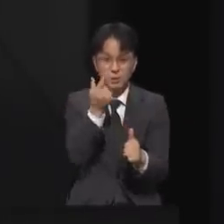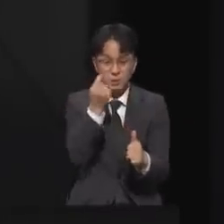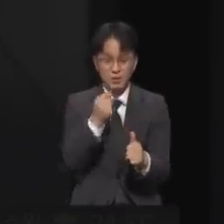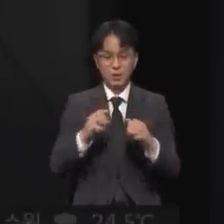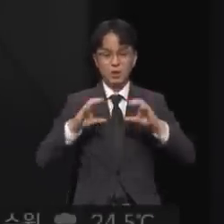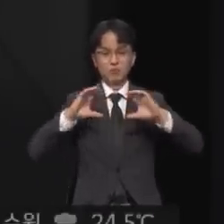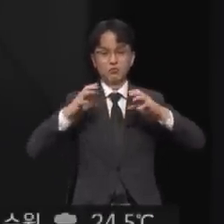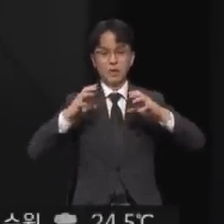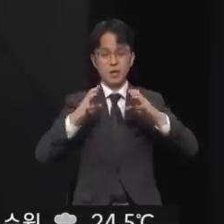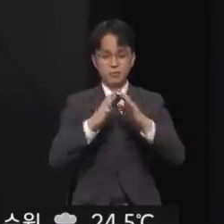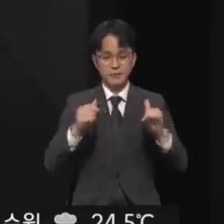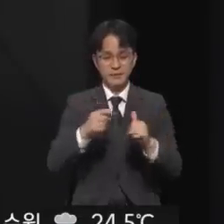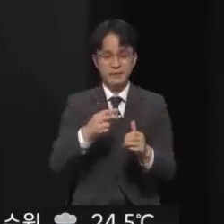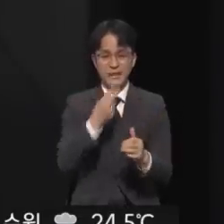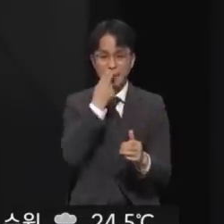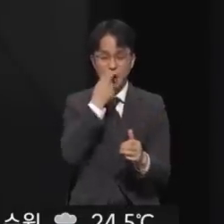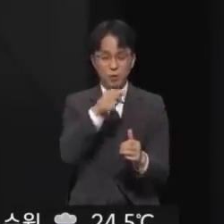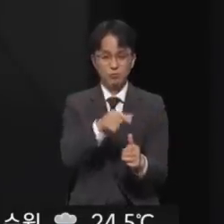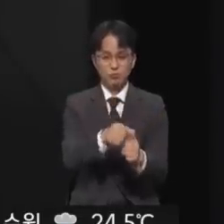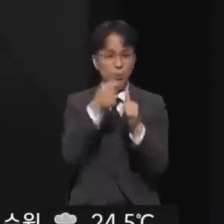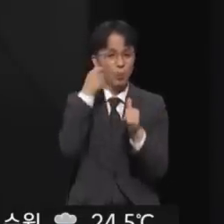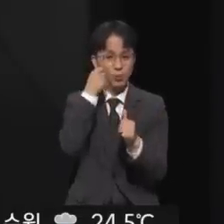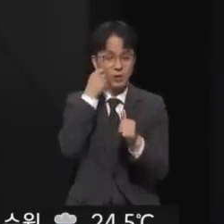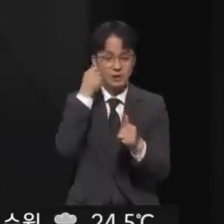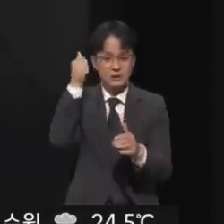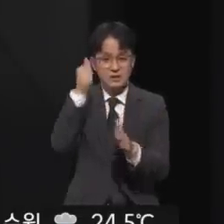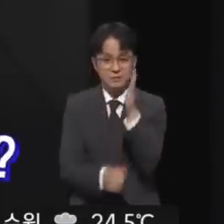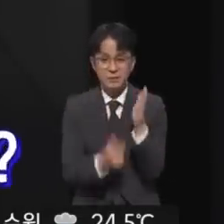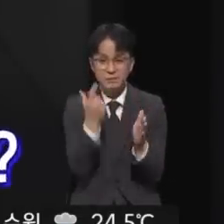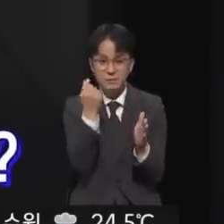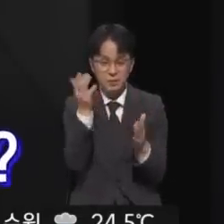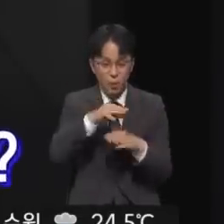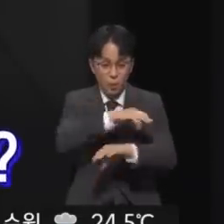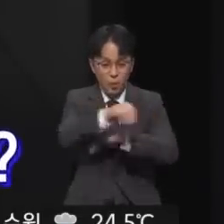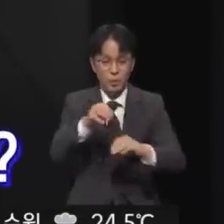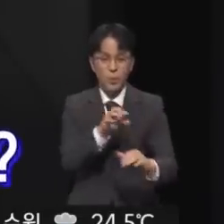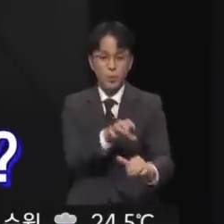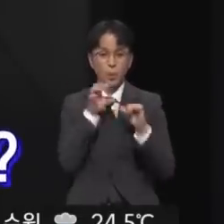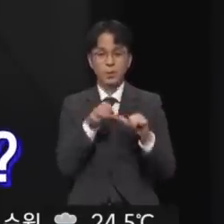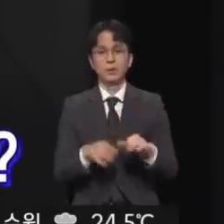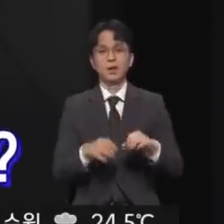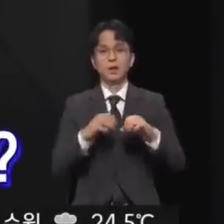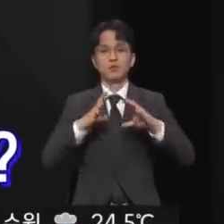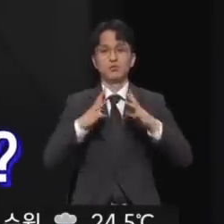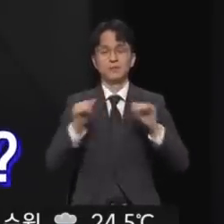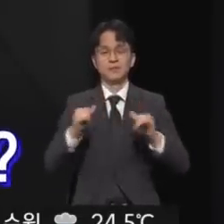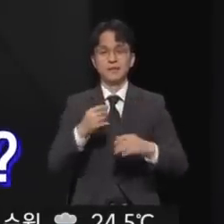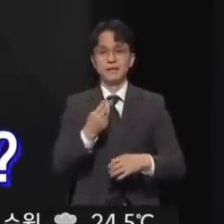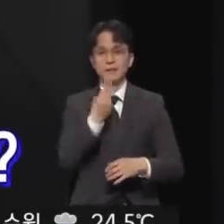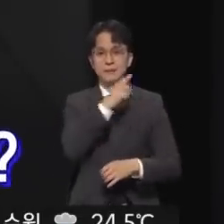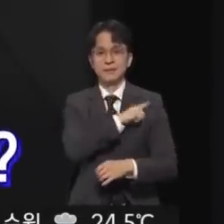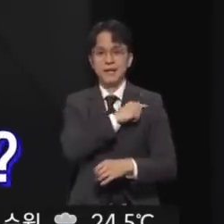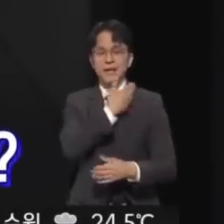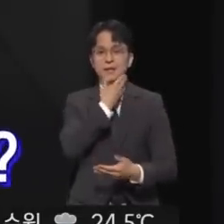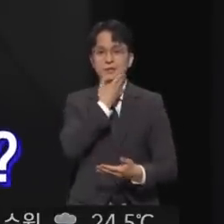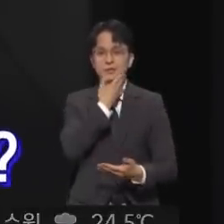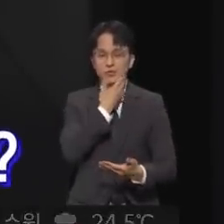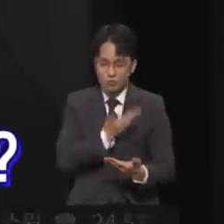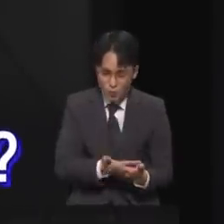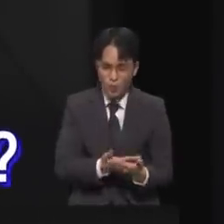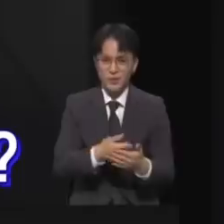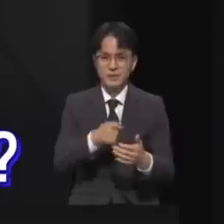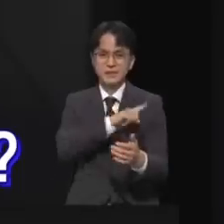부분이거든요 근데 이 장면을 가지고 서호 자료를 만들었다는게 저는 완전 이거는 진짜 이